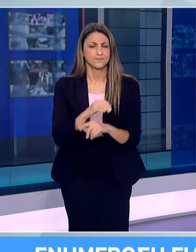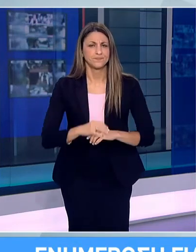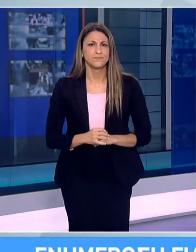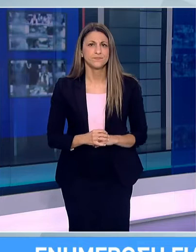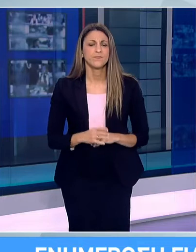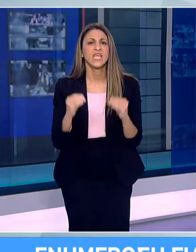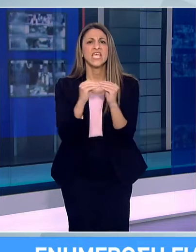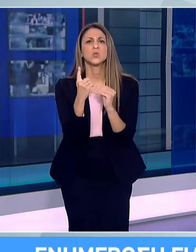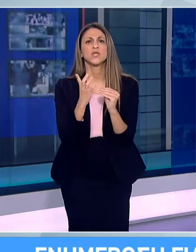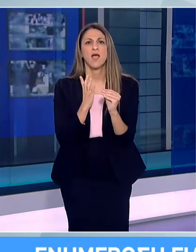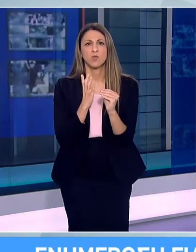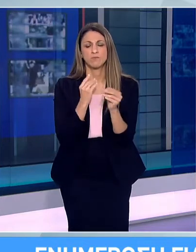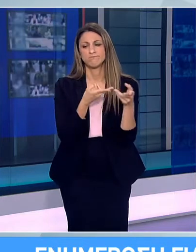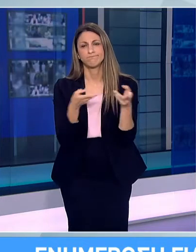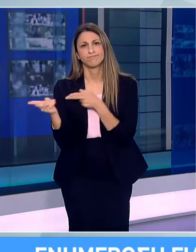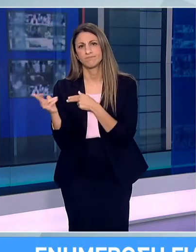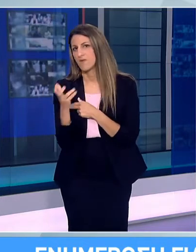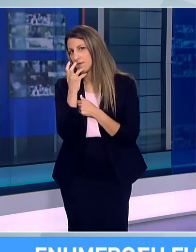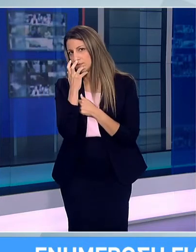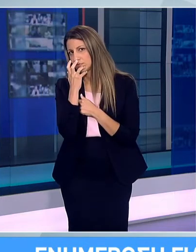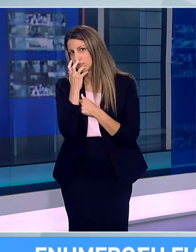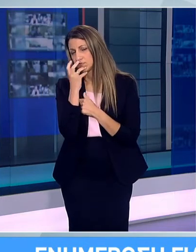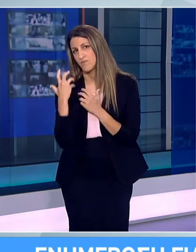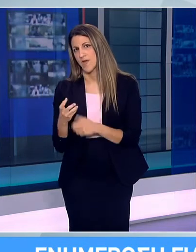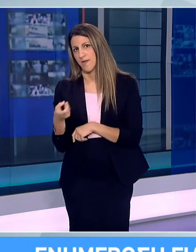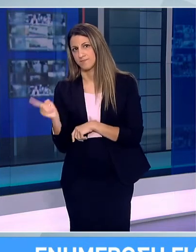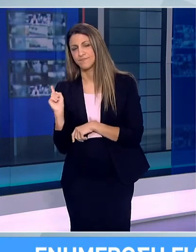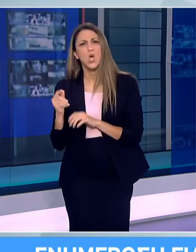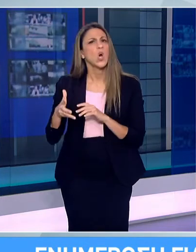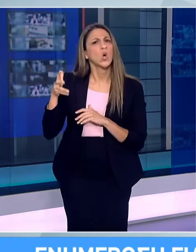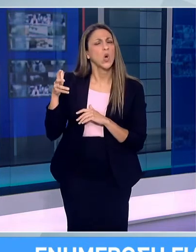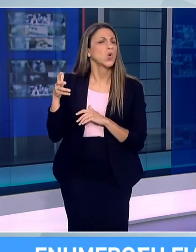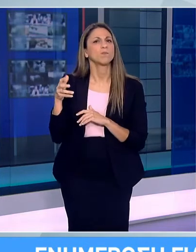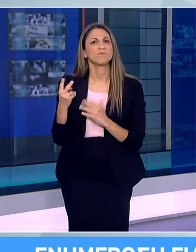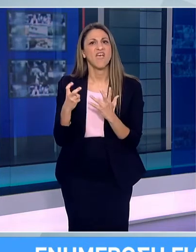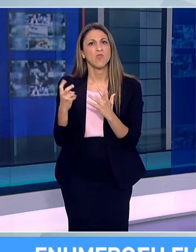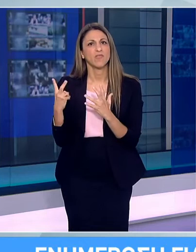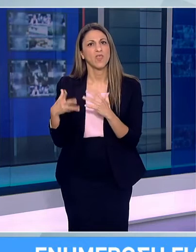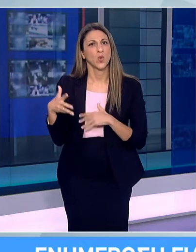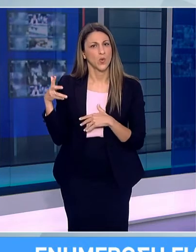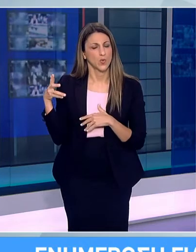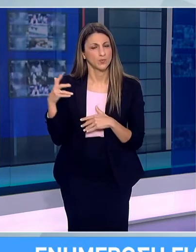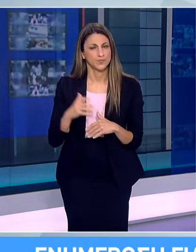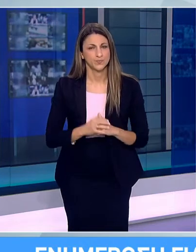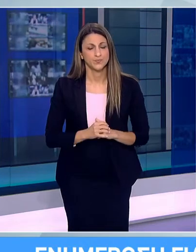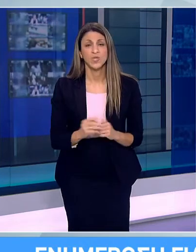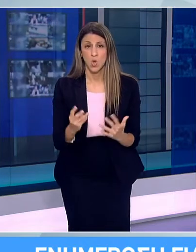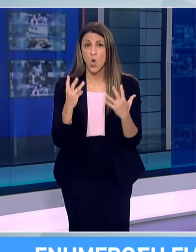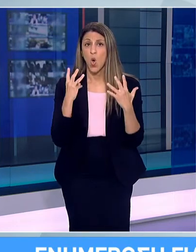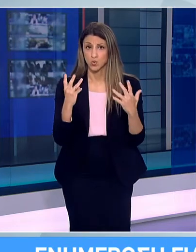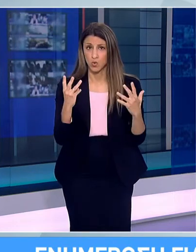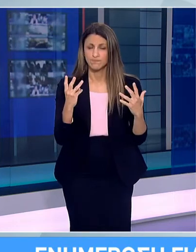21 συμπολίτες μας νοσηλεύονται διασωληνωμένοι. Η διάμεση ηλικία τους είναι τα 72 έτη. 8,